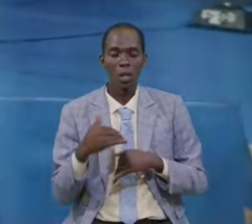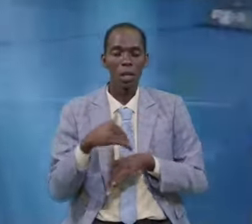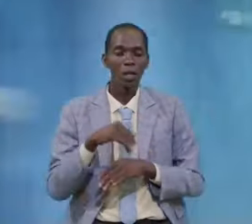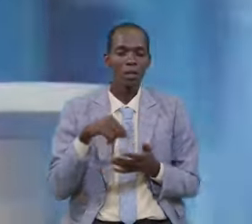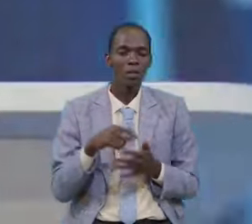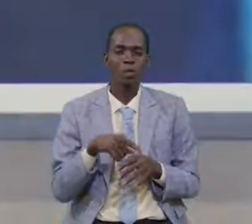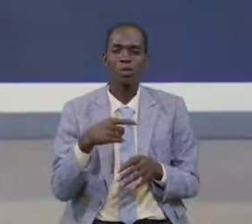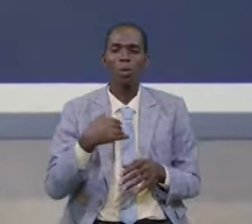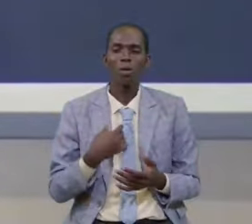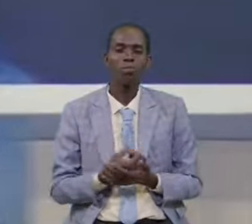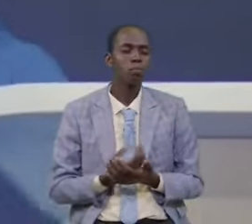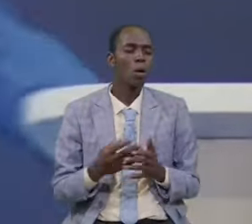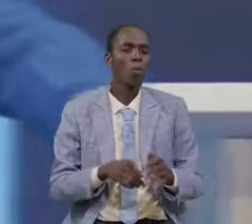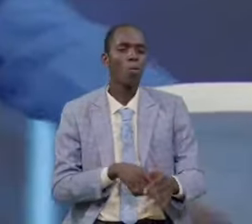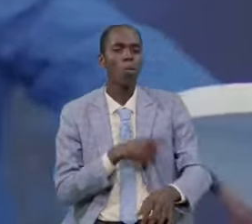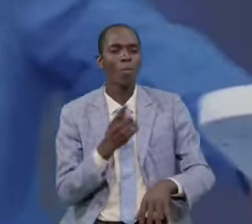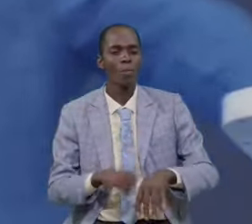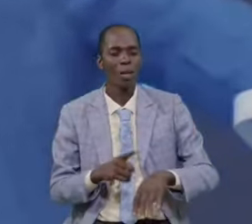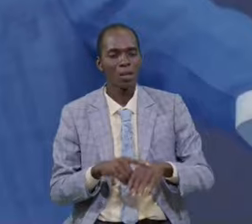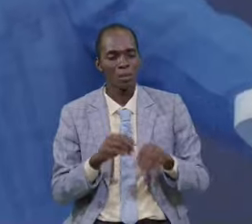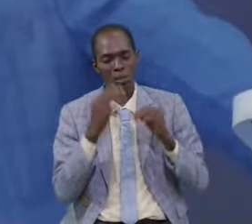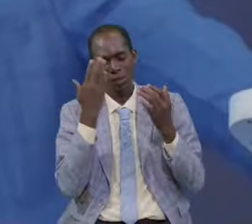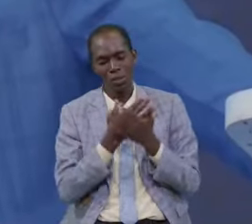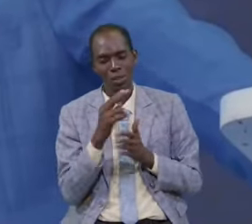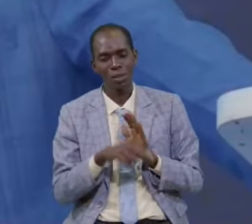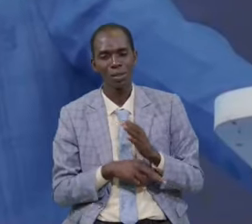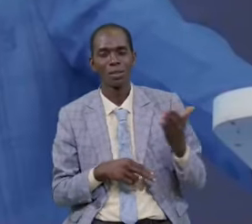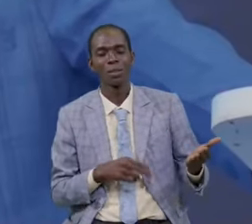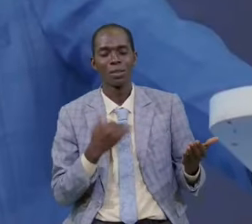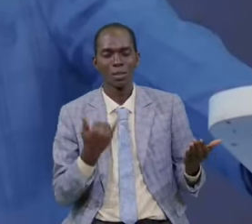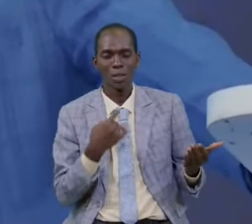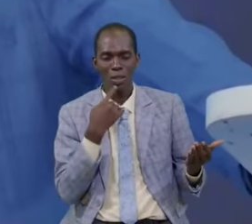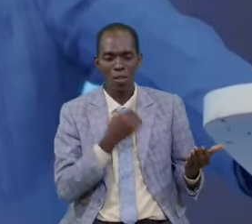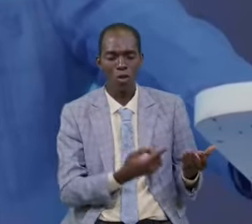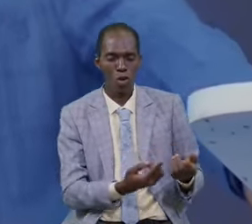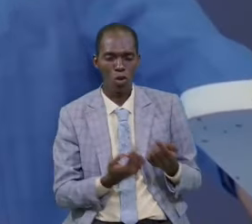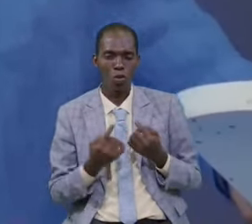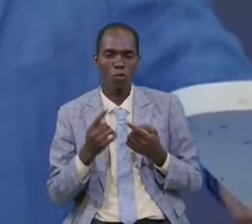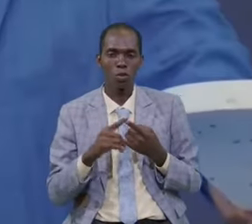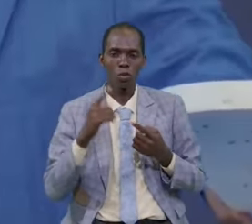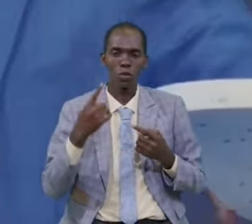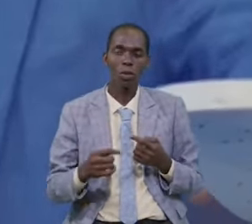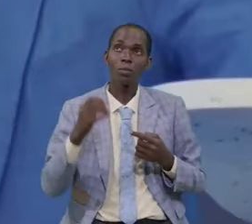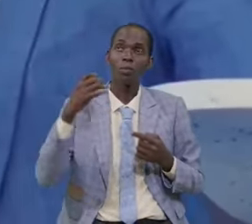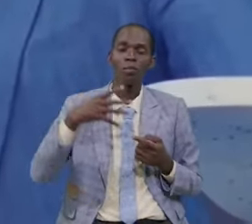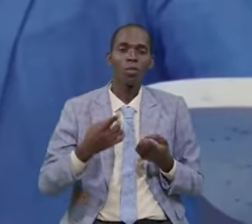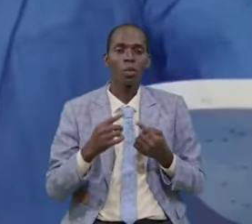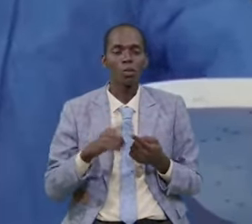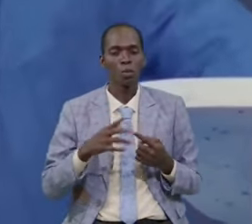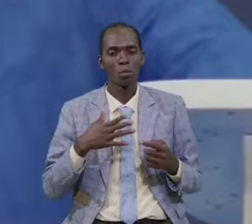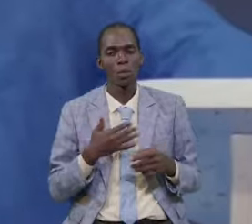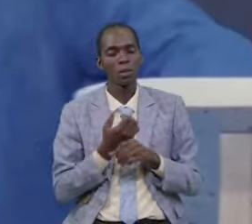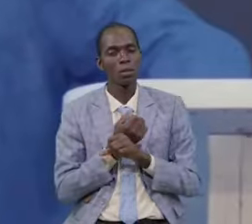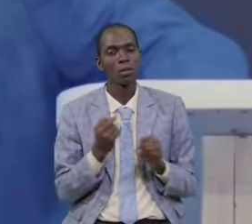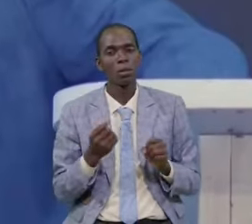temps dans les ténèbres, il dit venez à la lumière, il dit venez à mon salut, il dit venez, mais venez